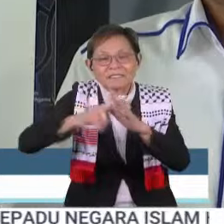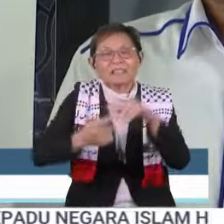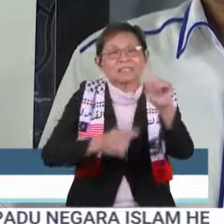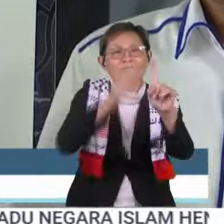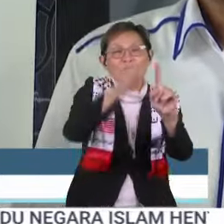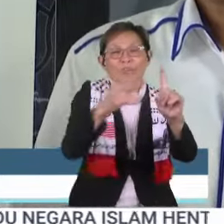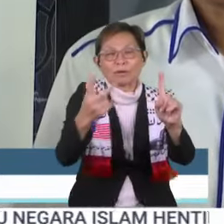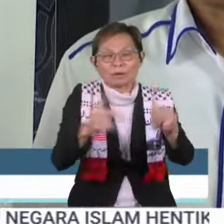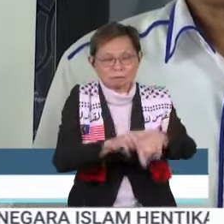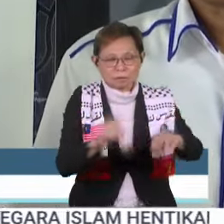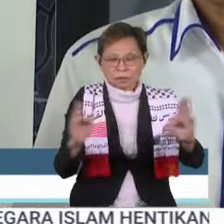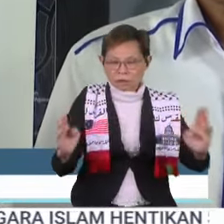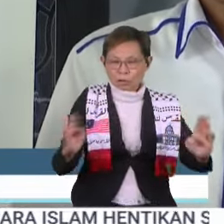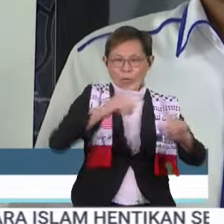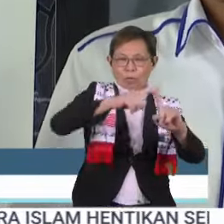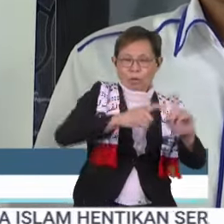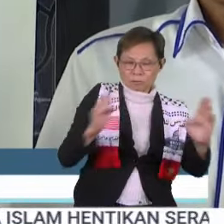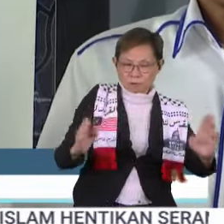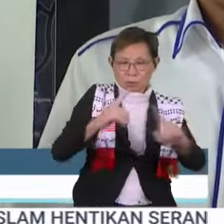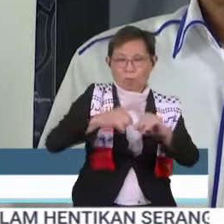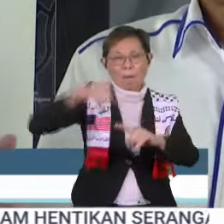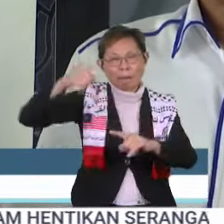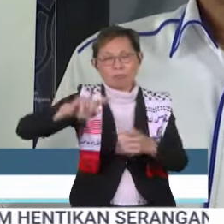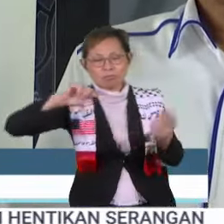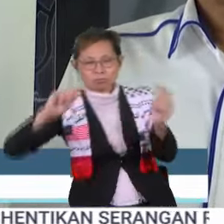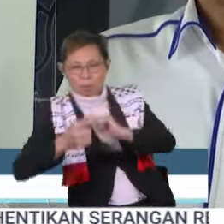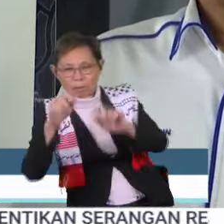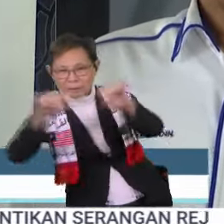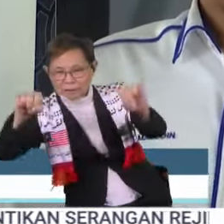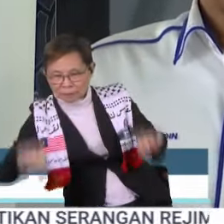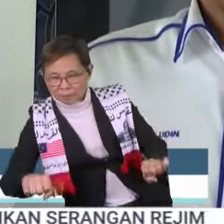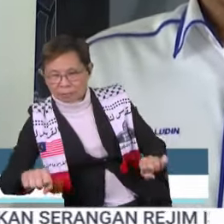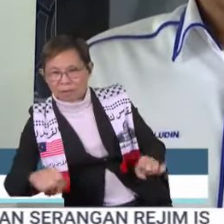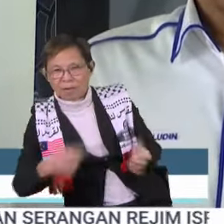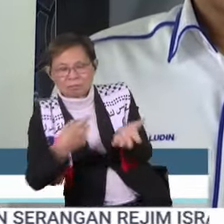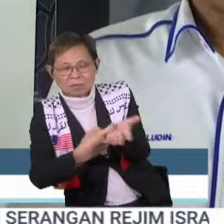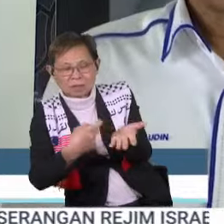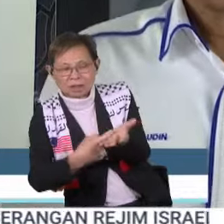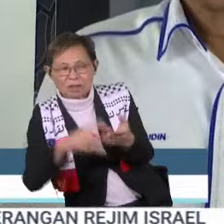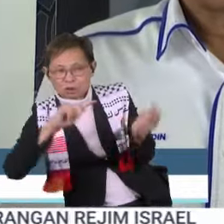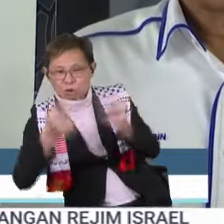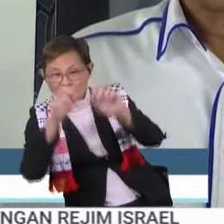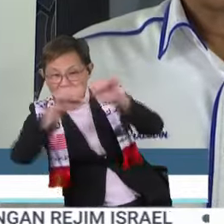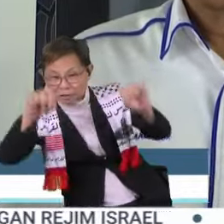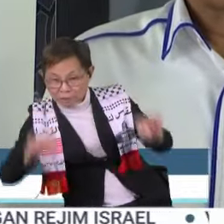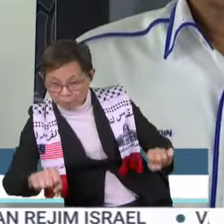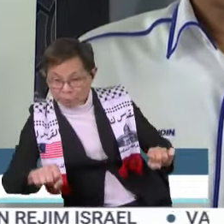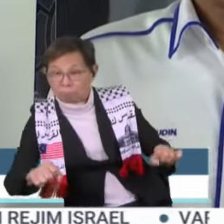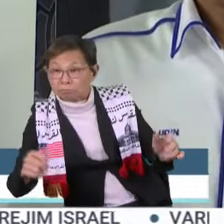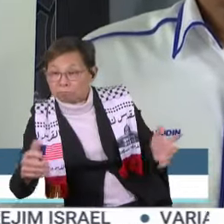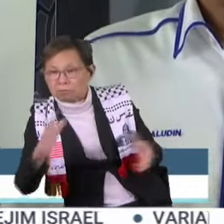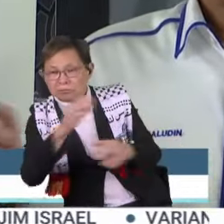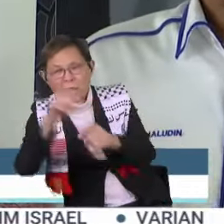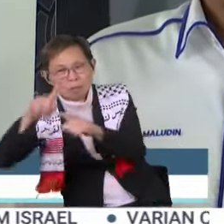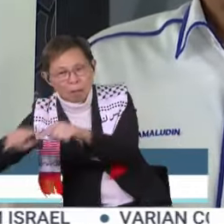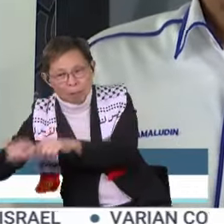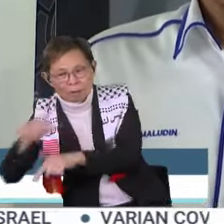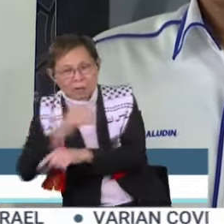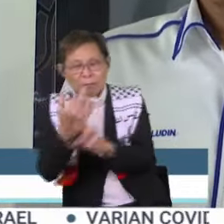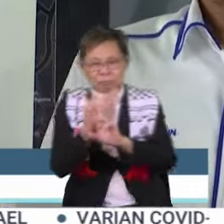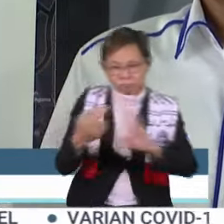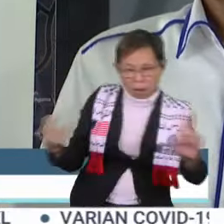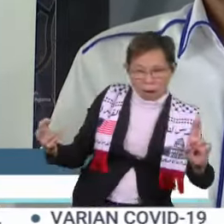Jadi tempoh satu bulan ini mereka perlu buat sedikit perubahan sistem ticketing mereka dan sebagainya supaya juga membuat